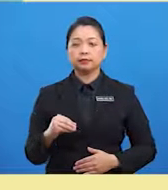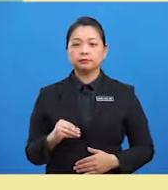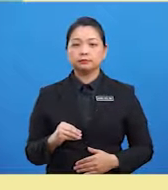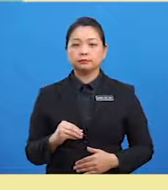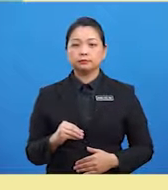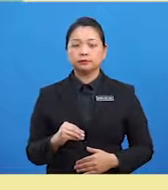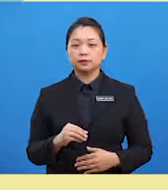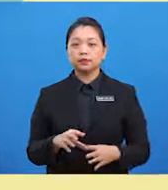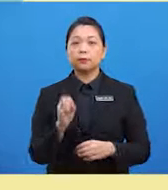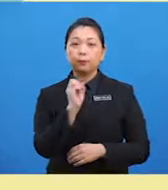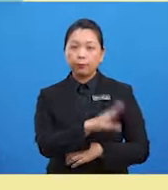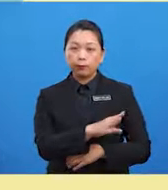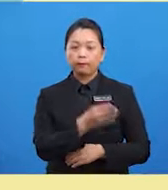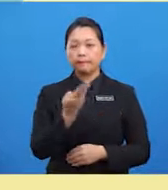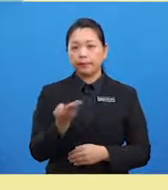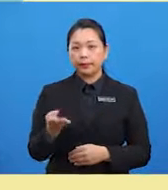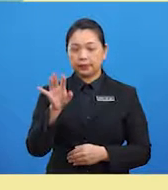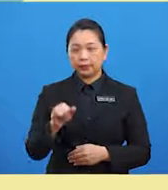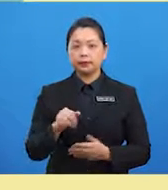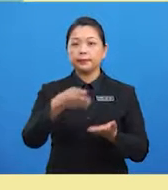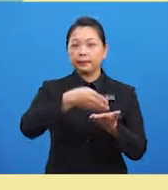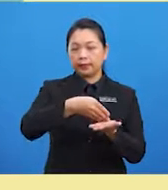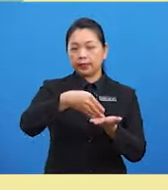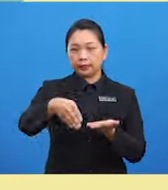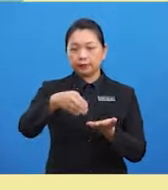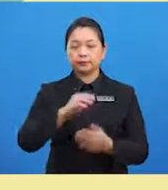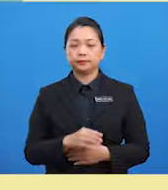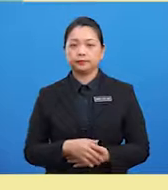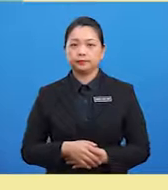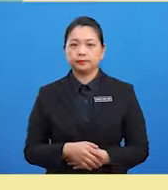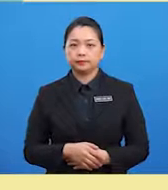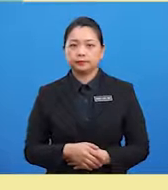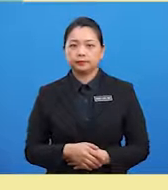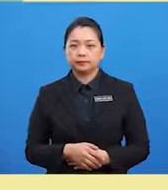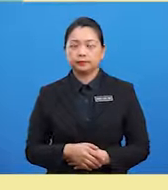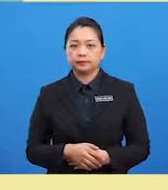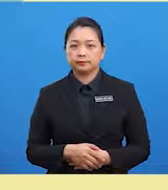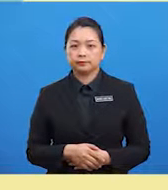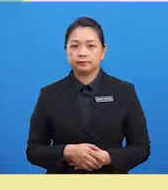dan melupuskan barangan yang dibeli.